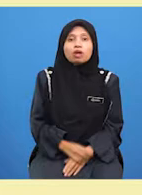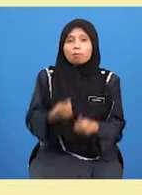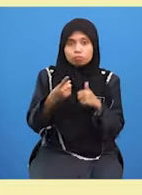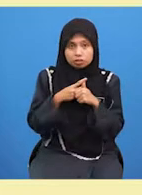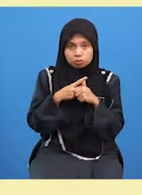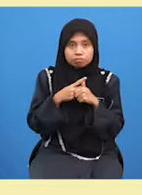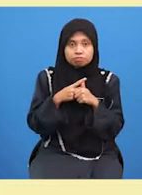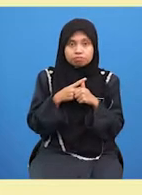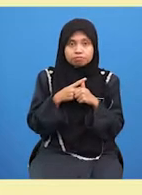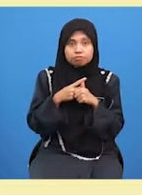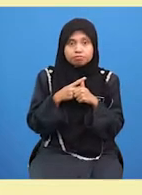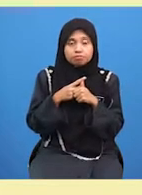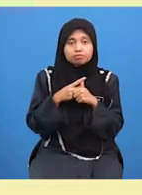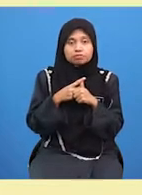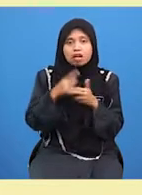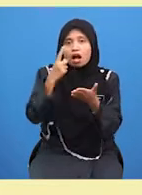Pertama,